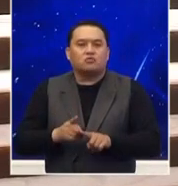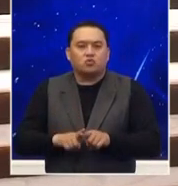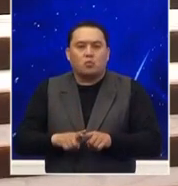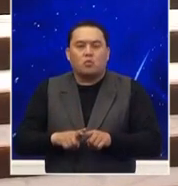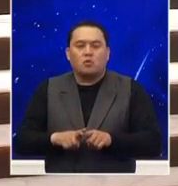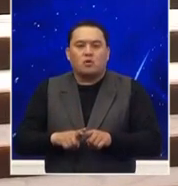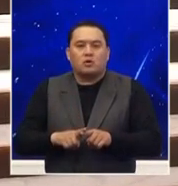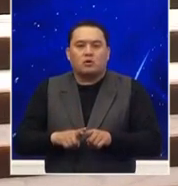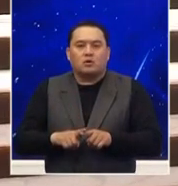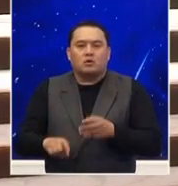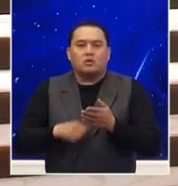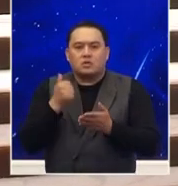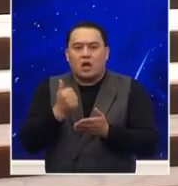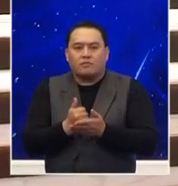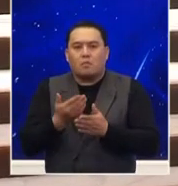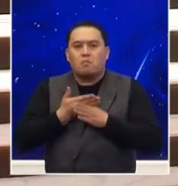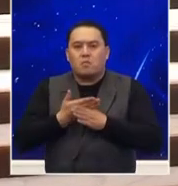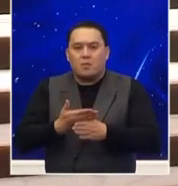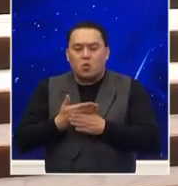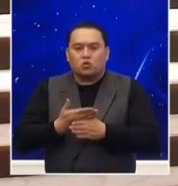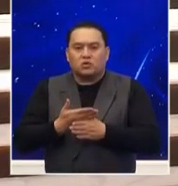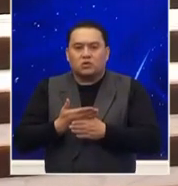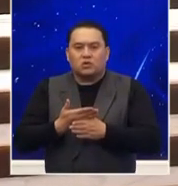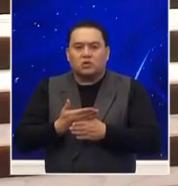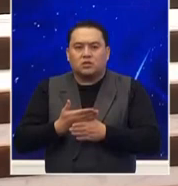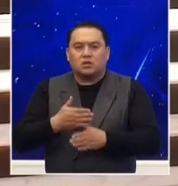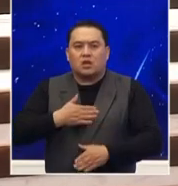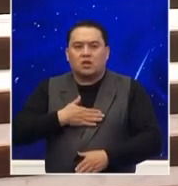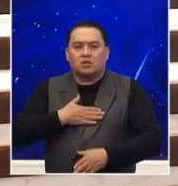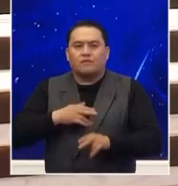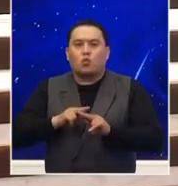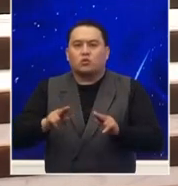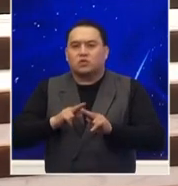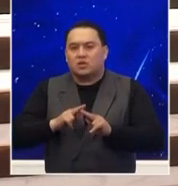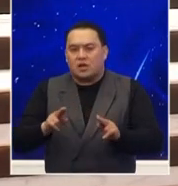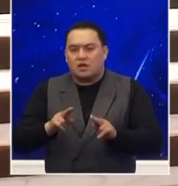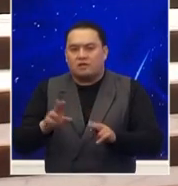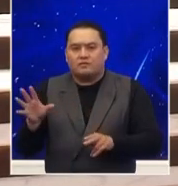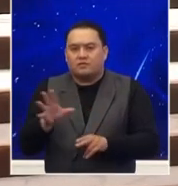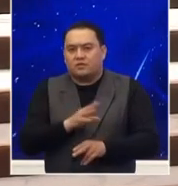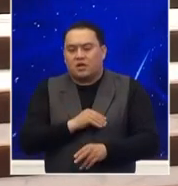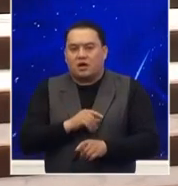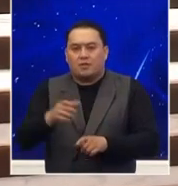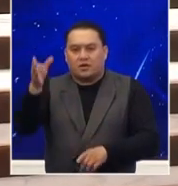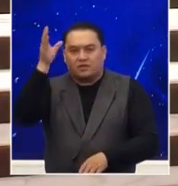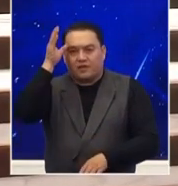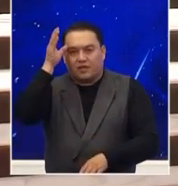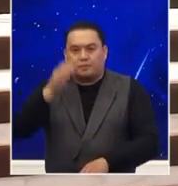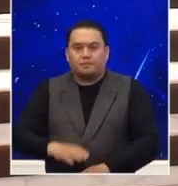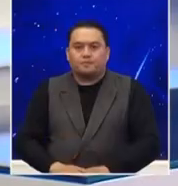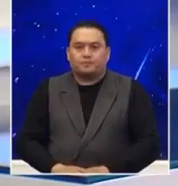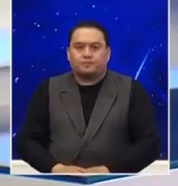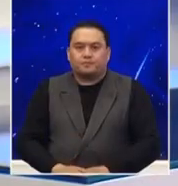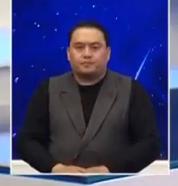они являются самыми главными помощниками для нас, педагогов, для всех учреждений образования.